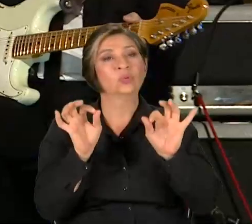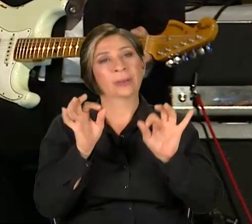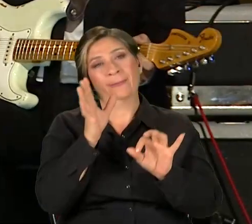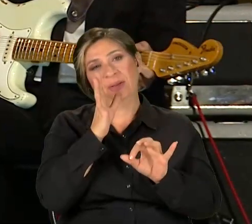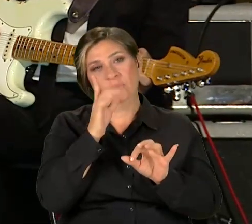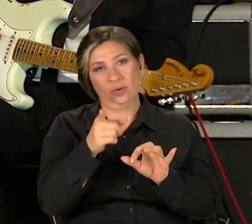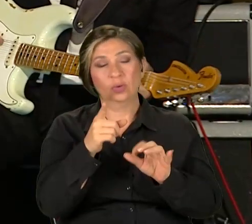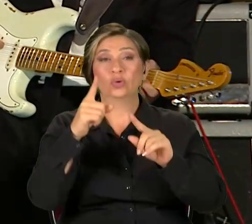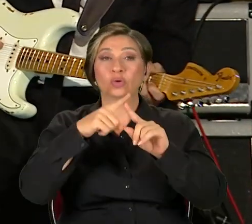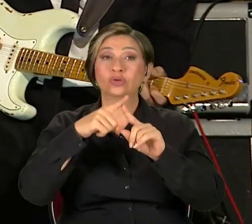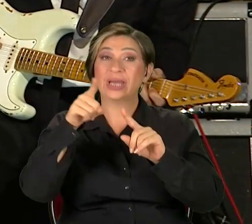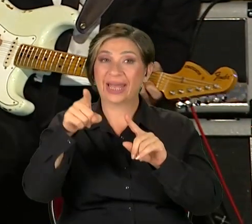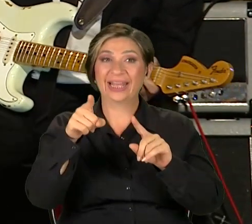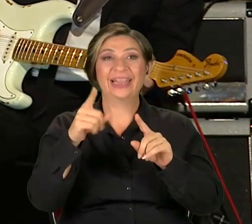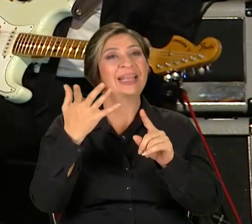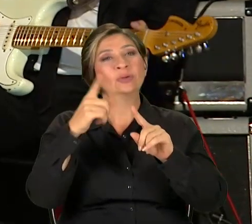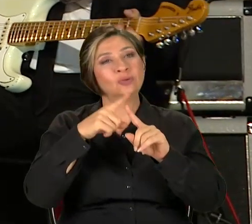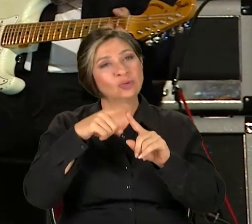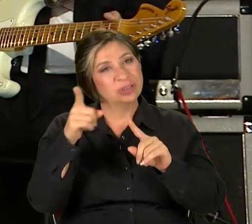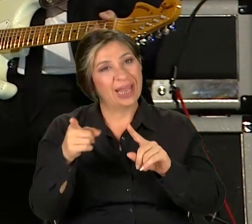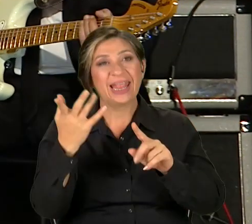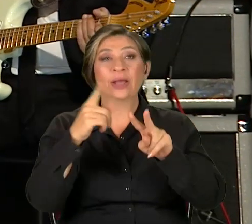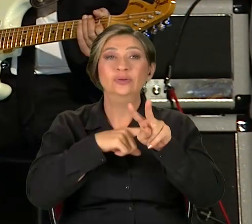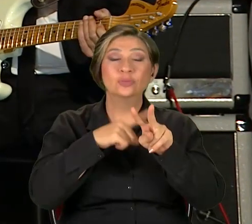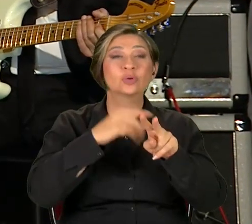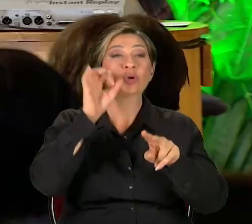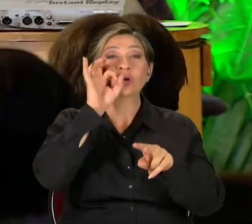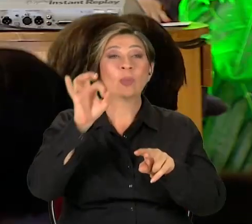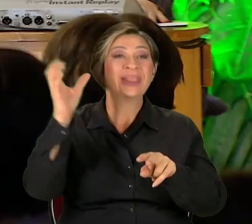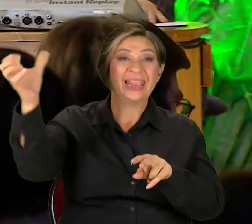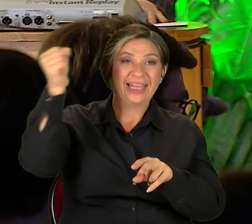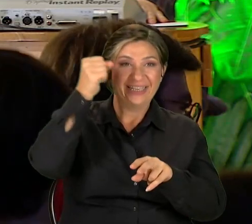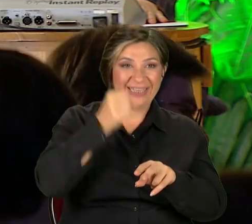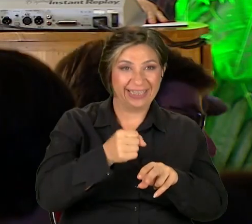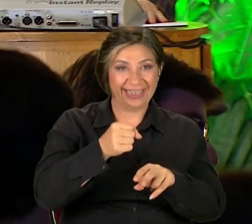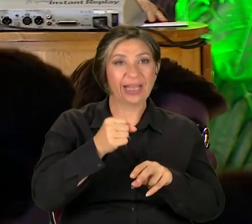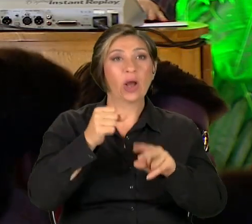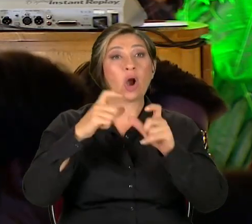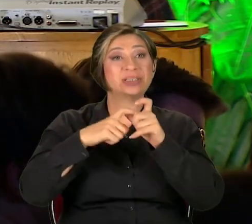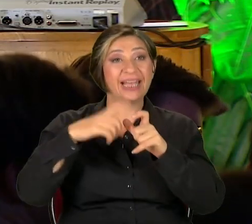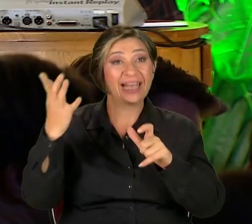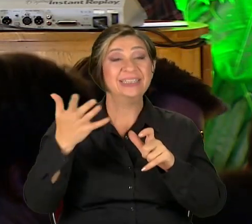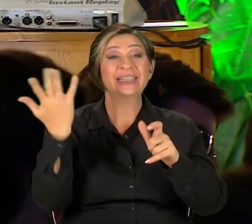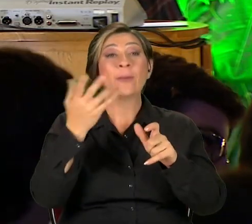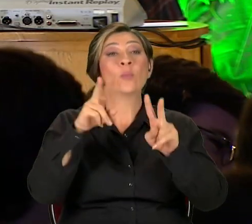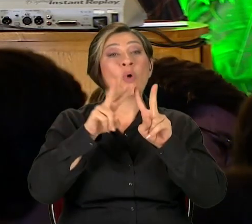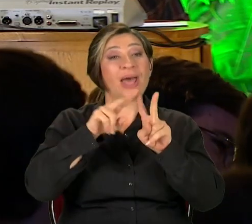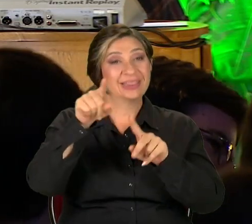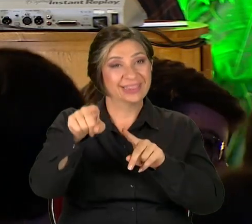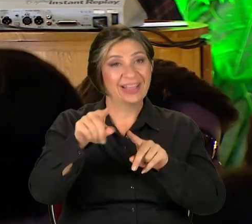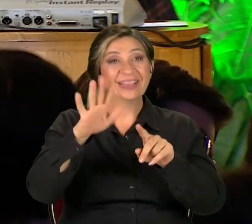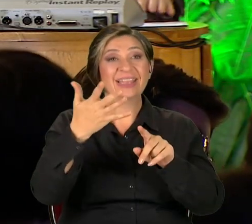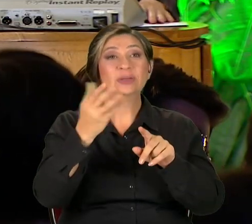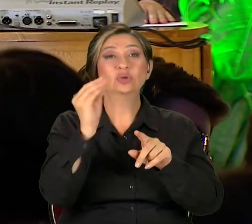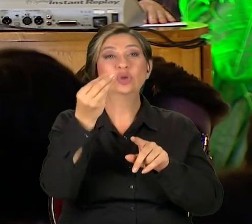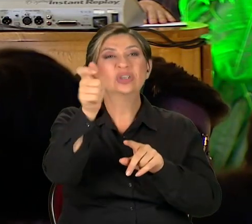Biliyor. Tamam. Tuncerler, ne Tuncer, ne Yusuf Küba'dan ithal Gonzales, ne Murat ya da